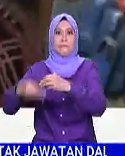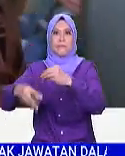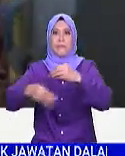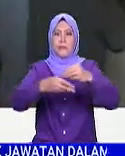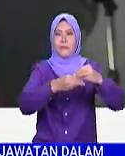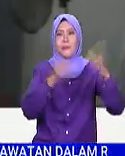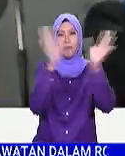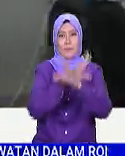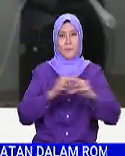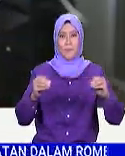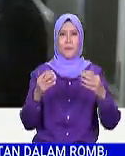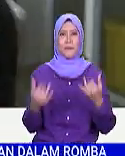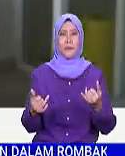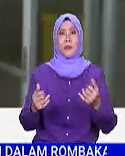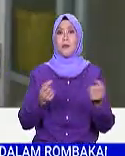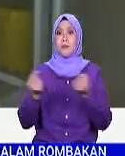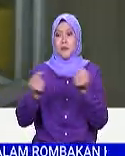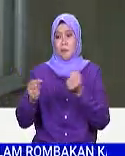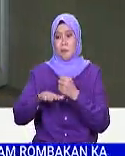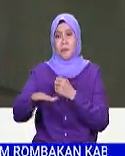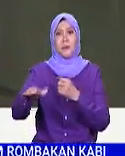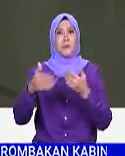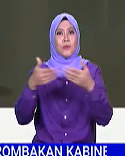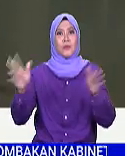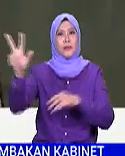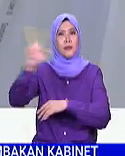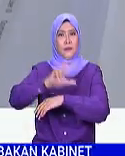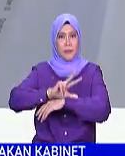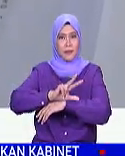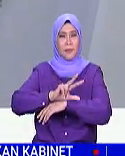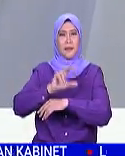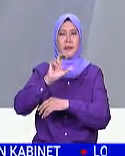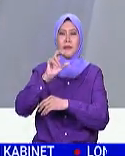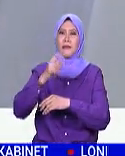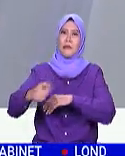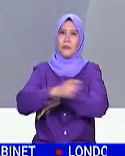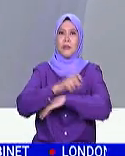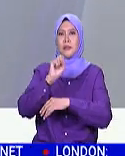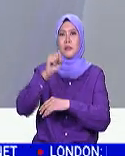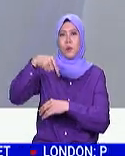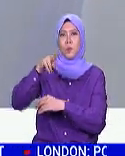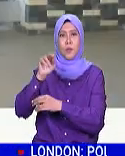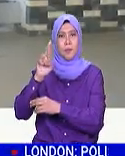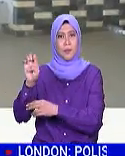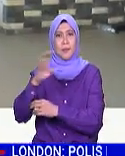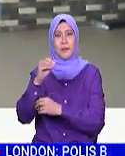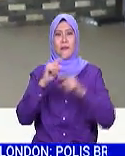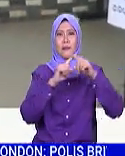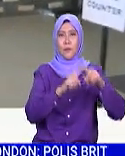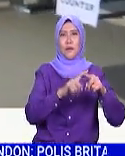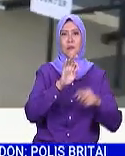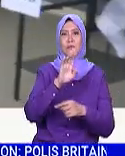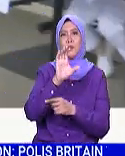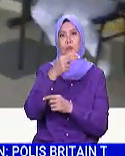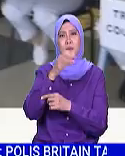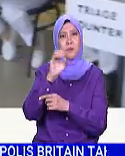kini pusat pemberian vaksin bergerak dibuka selama tiga hari di suatu squash Ibu mereka live PB gratis dewan futsal